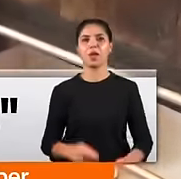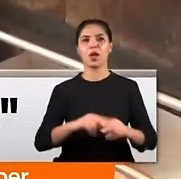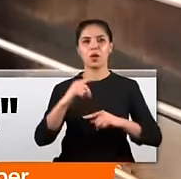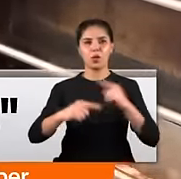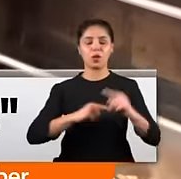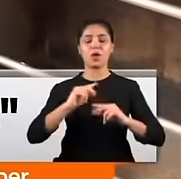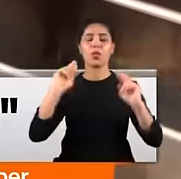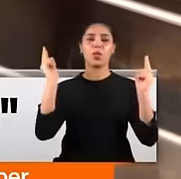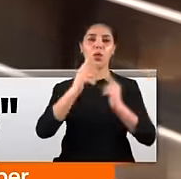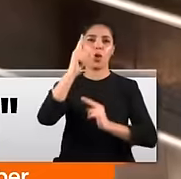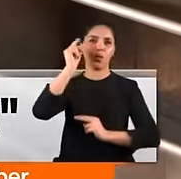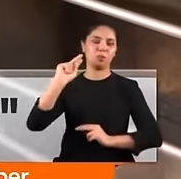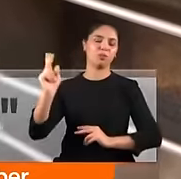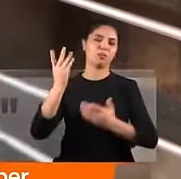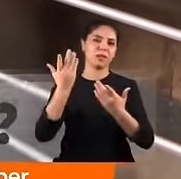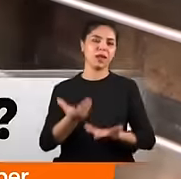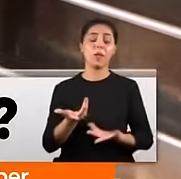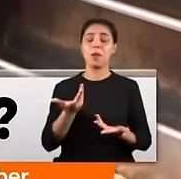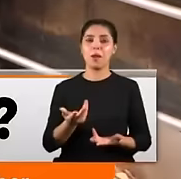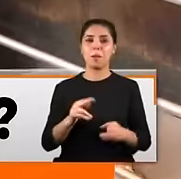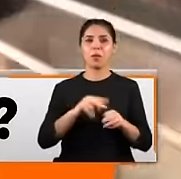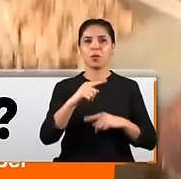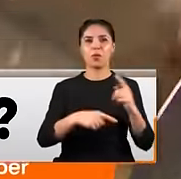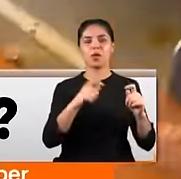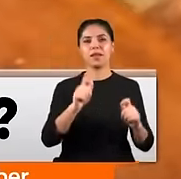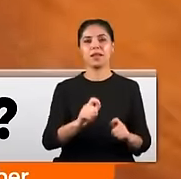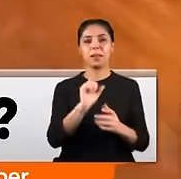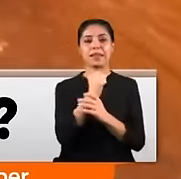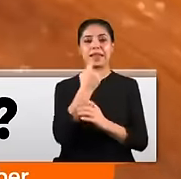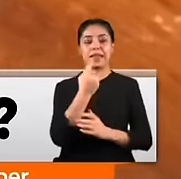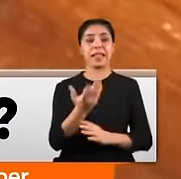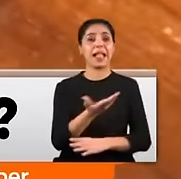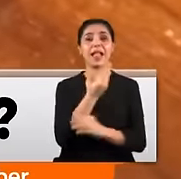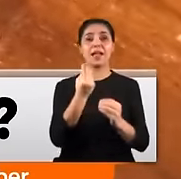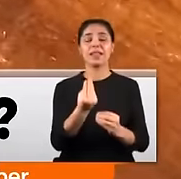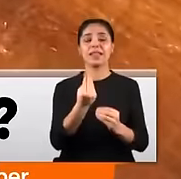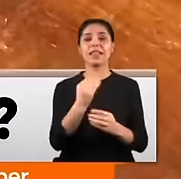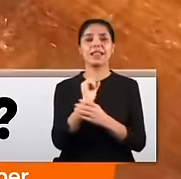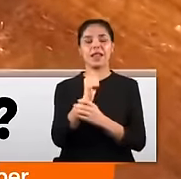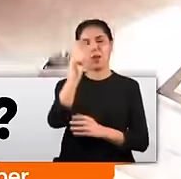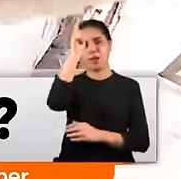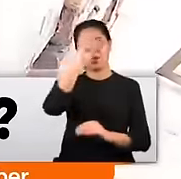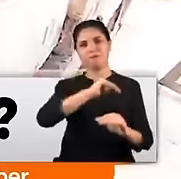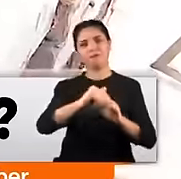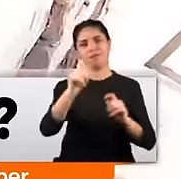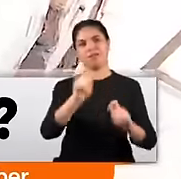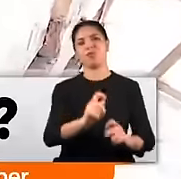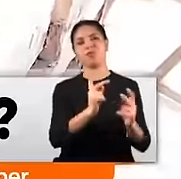Yunanlıların olarak kabul etse de kokoreç yapmak da bir sanat. İşte en güzel sanatı da yine Türkler yapıyor.